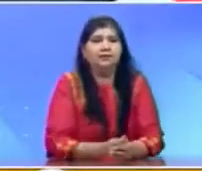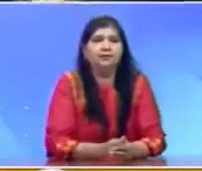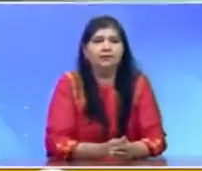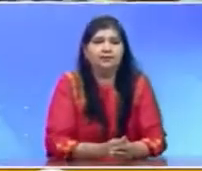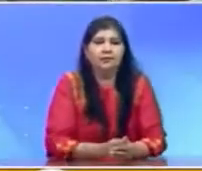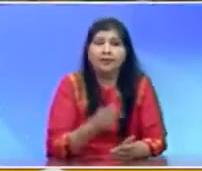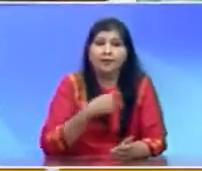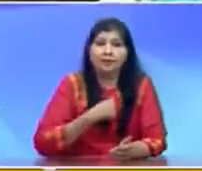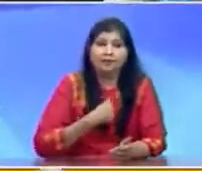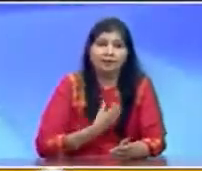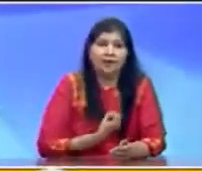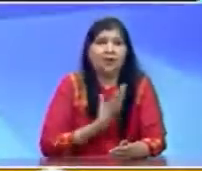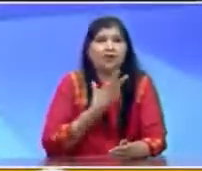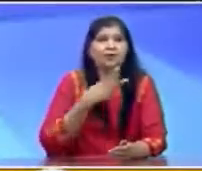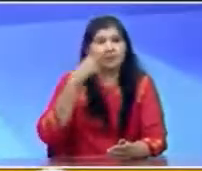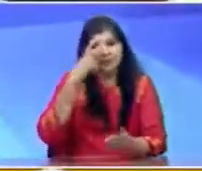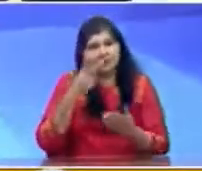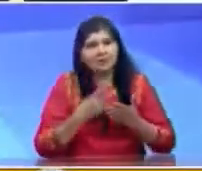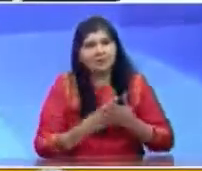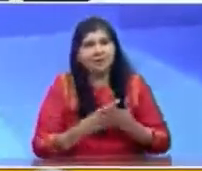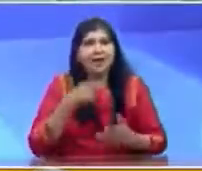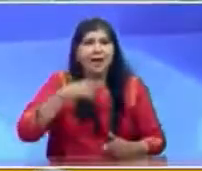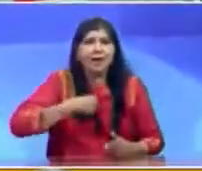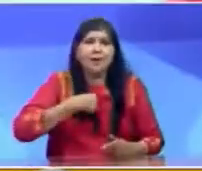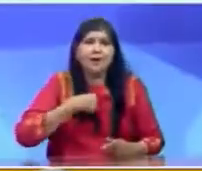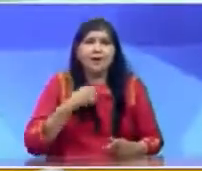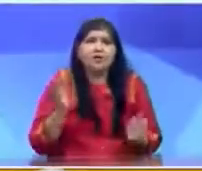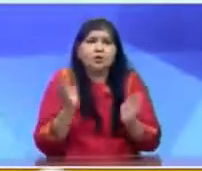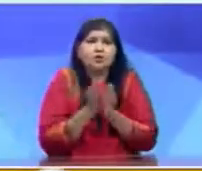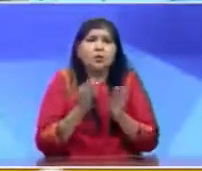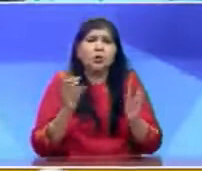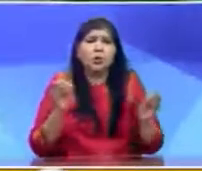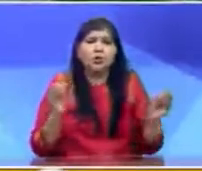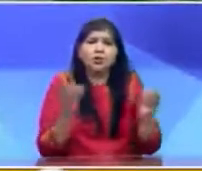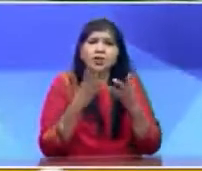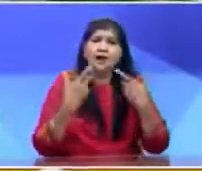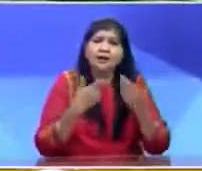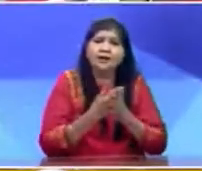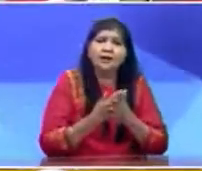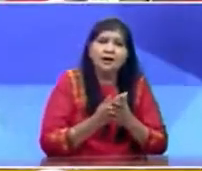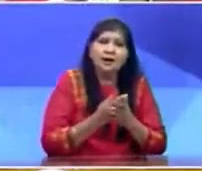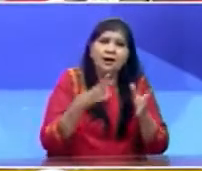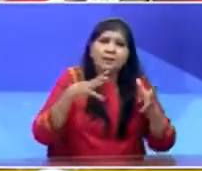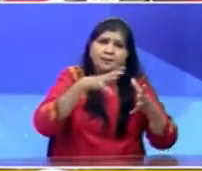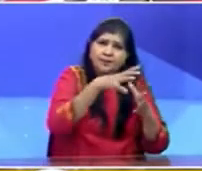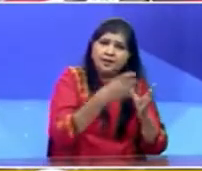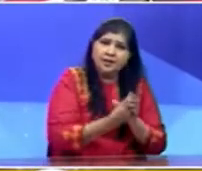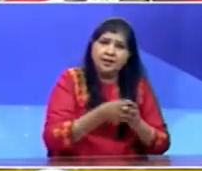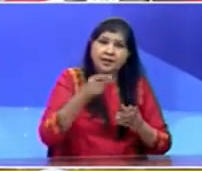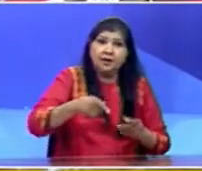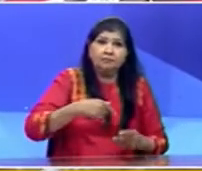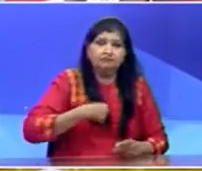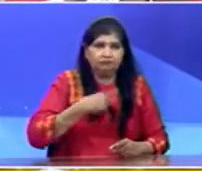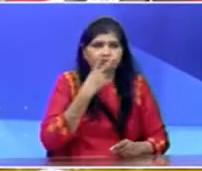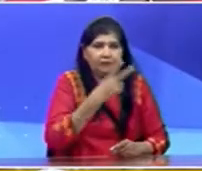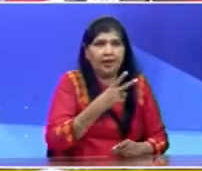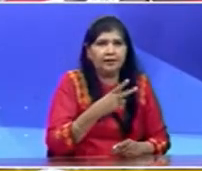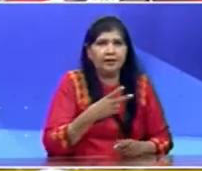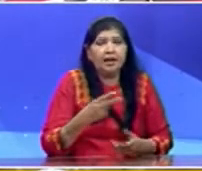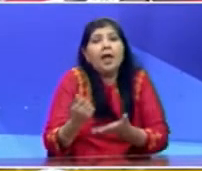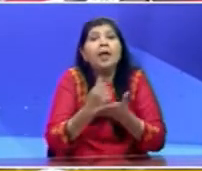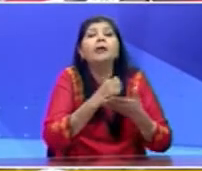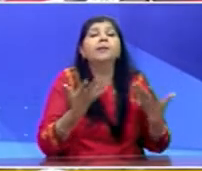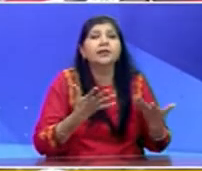ये भी बड़ा अच्छा लगा कि हमारा स्टार्टअप सेक्टर भी खिलौनों की दुनिया पर पूरा ध्यान दे रहा है।